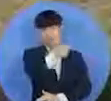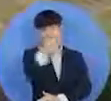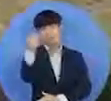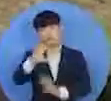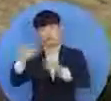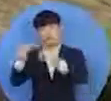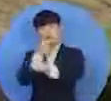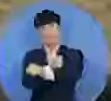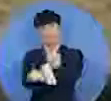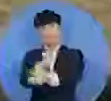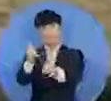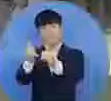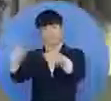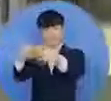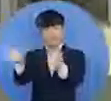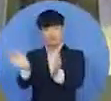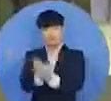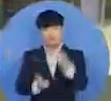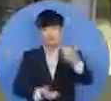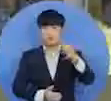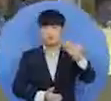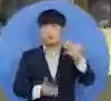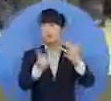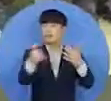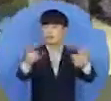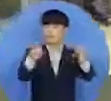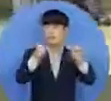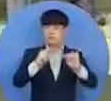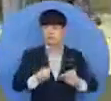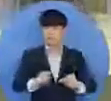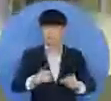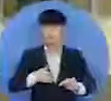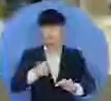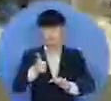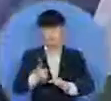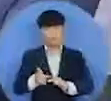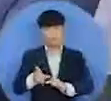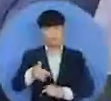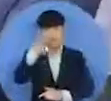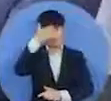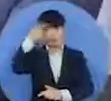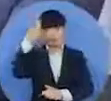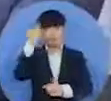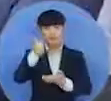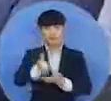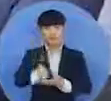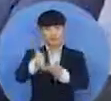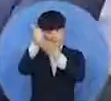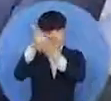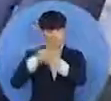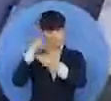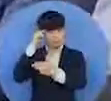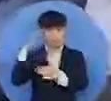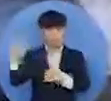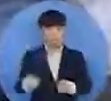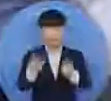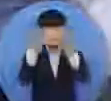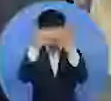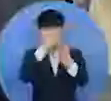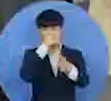현충일을 맞아 구본영 시장과 국가유공자단체 등 1,800여 명이 모여 처녀들의 뜻을 기리는 추념식을